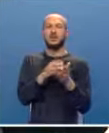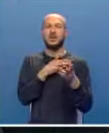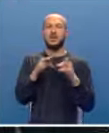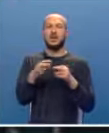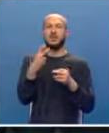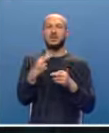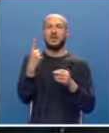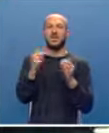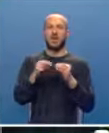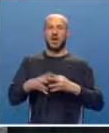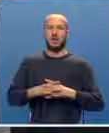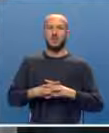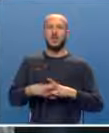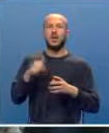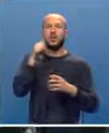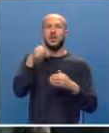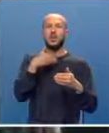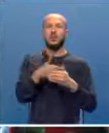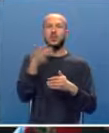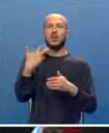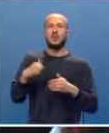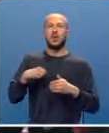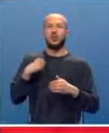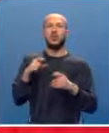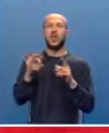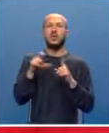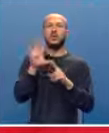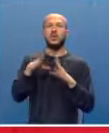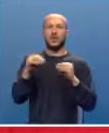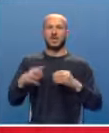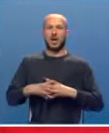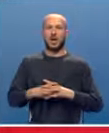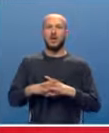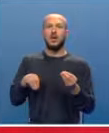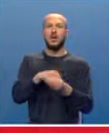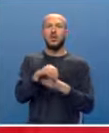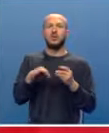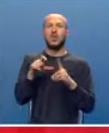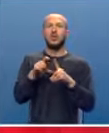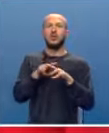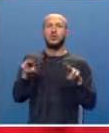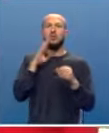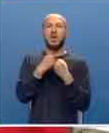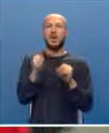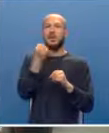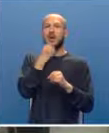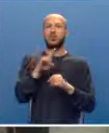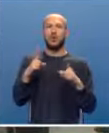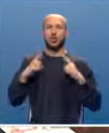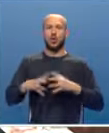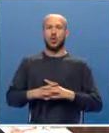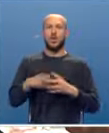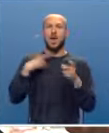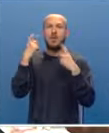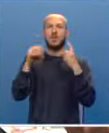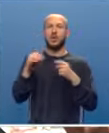za 21. april, dan uoči 30. godišnjice od njihovog nestanka. Porodice od suda BiH pravdu ne očekuju. Ja